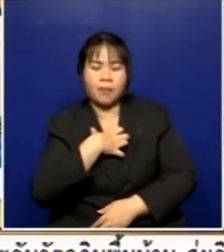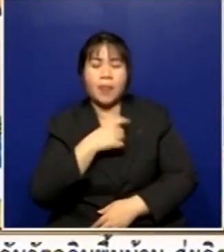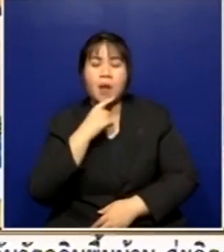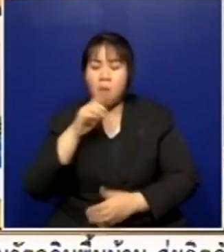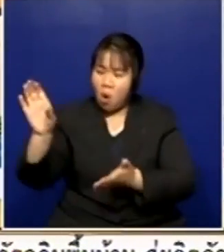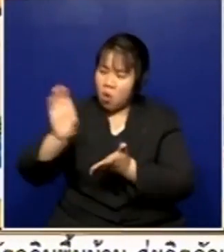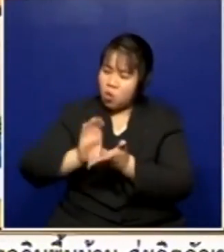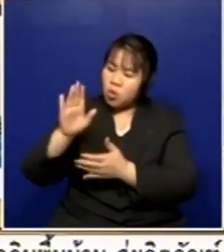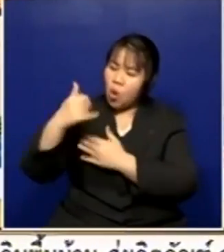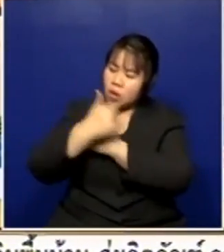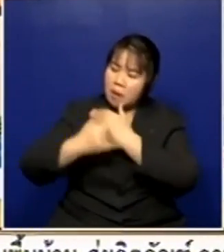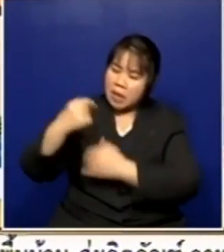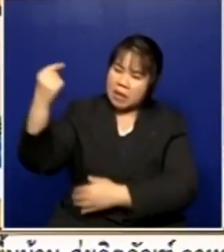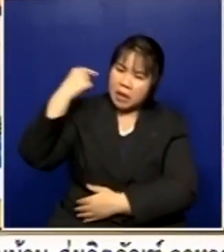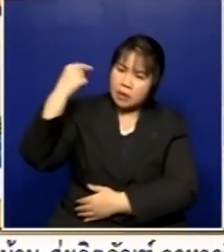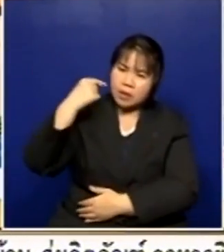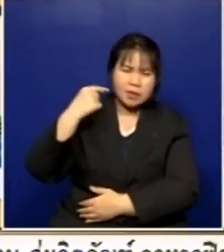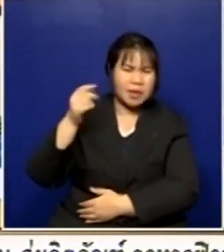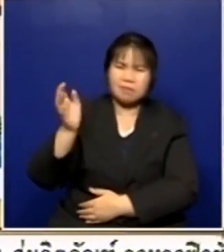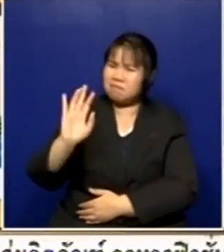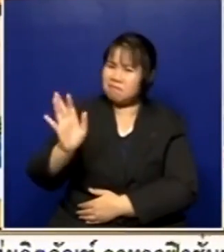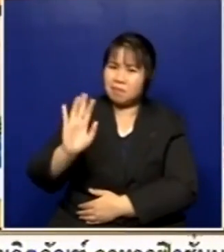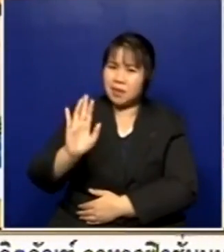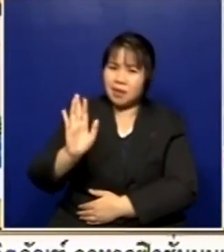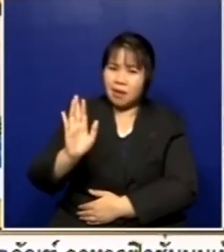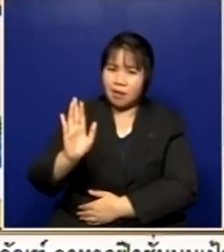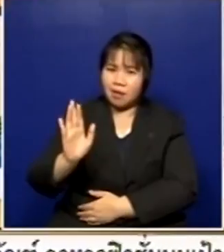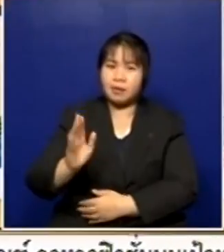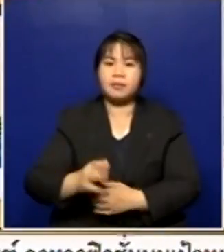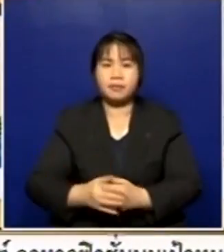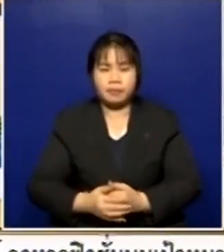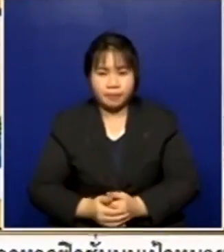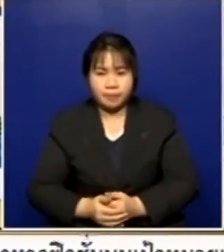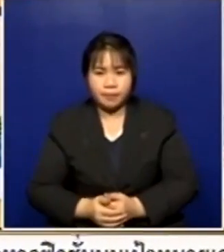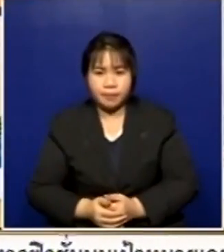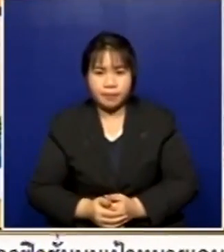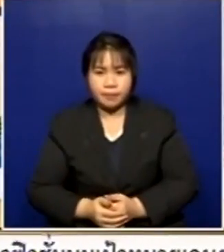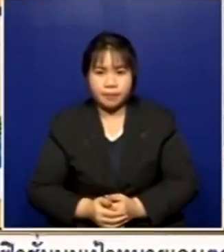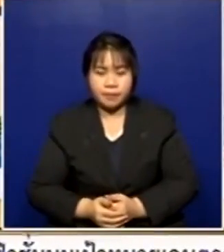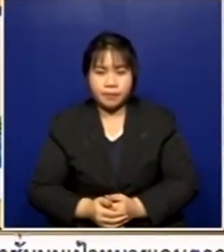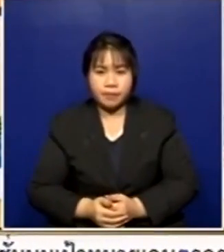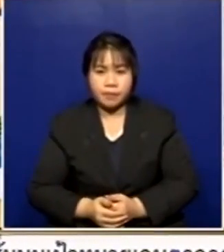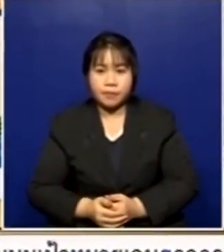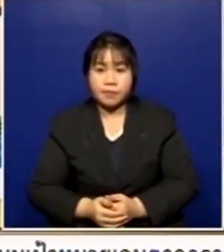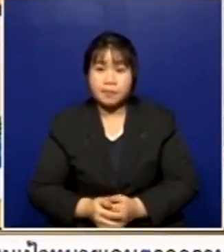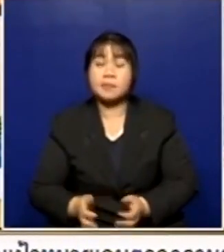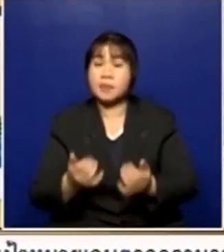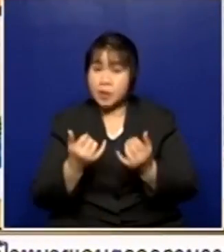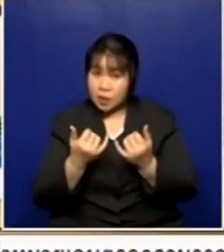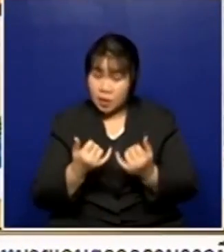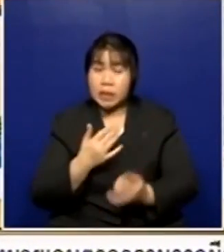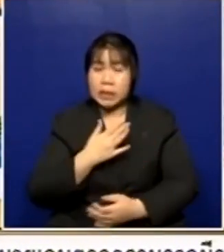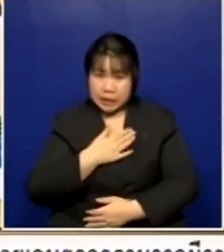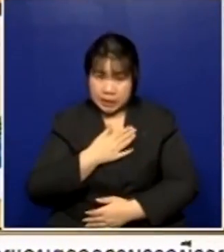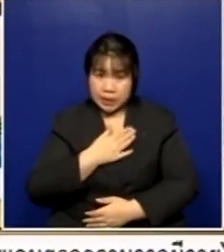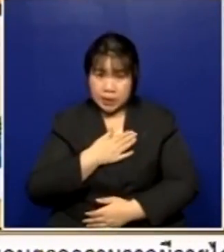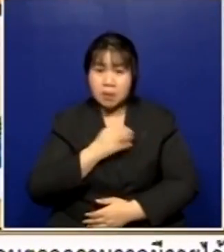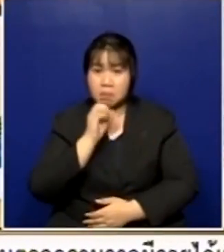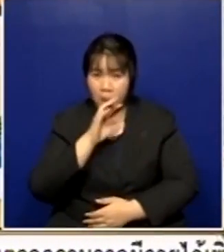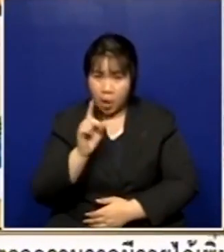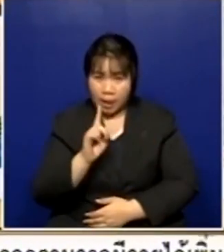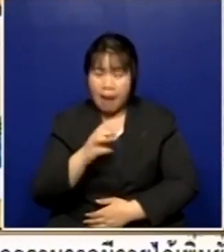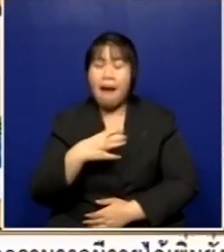ทุนไม่ได้มีต่างชาติที่ไหนมาเป็นผู้กำหนดหรือบงการเพราะฉะนั้นดิฉันอยากให้